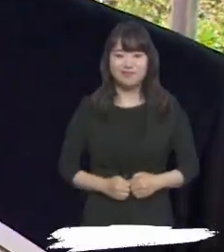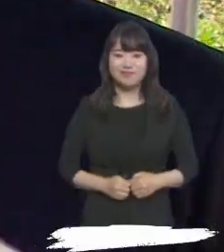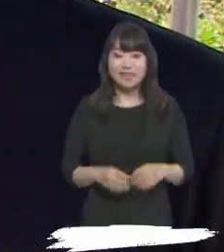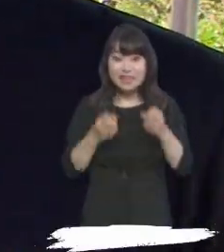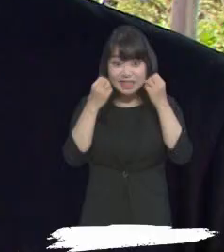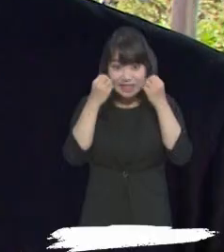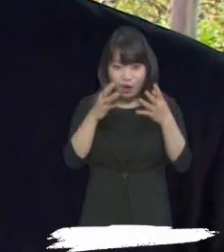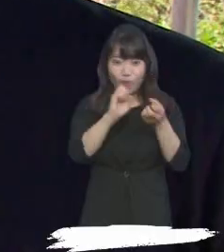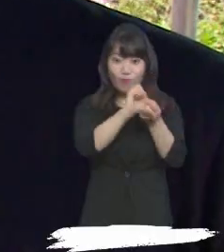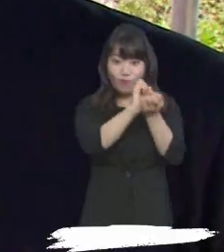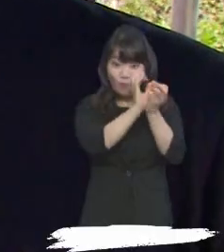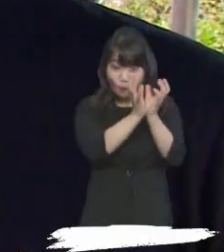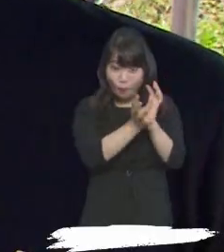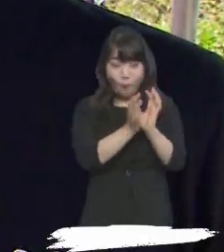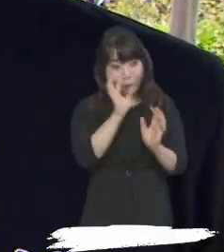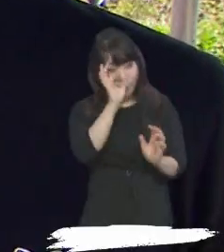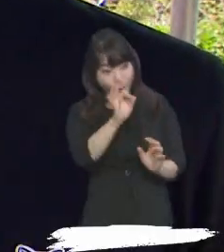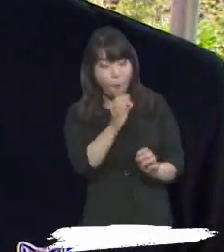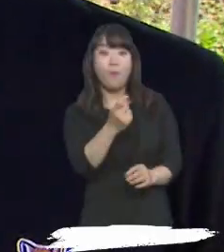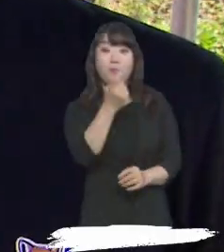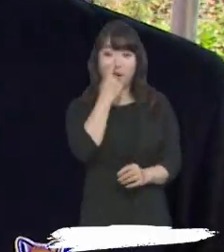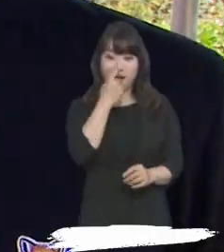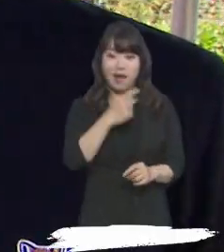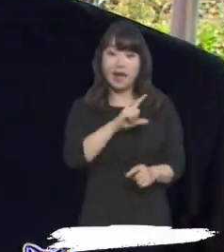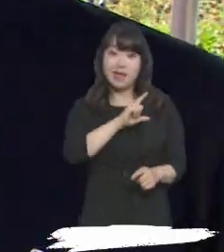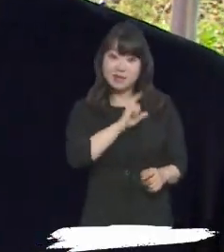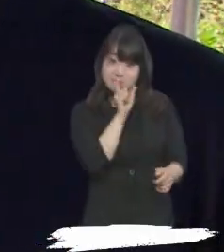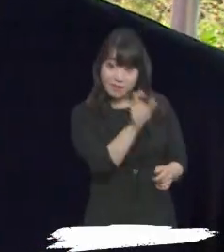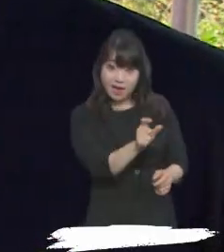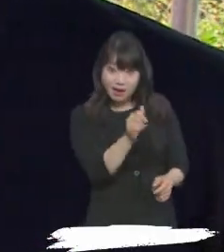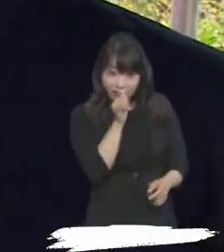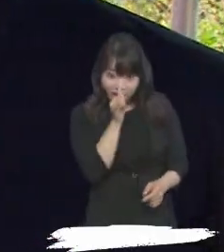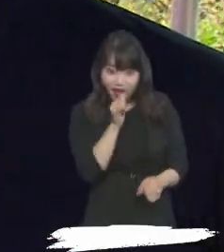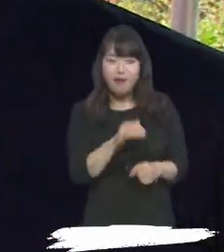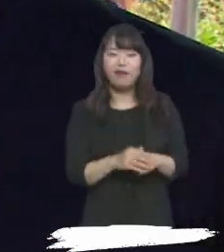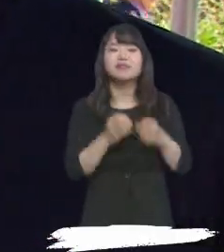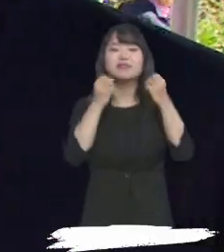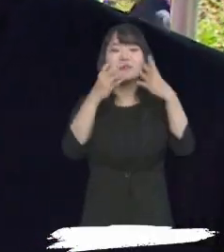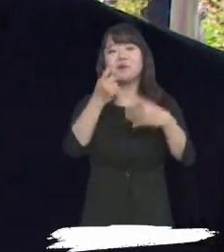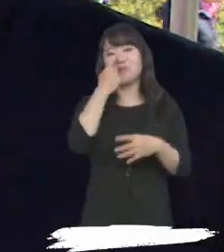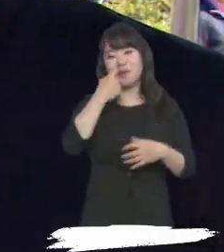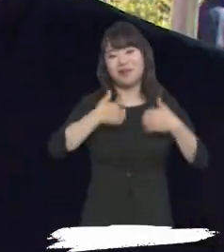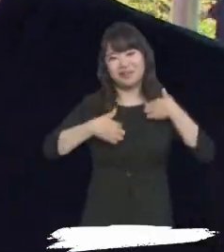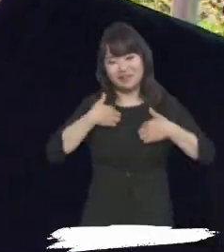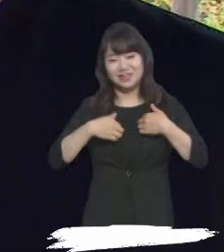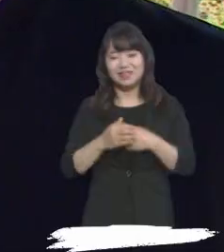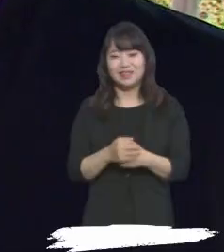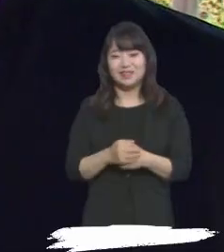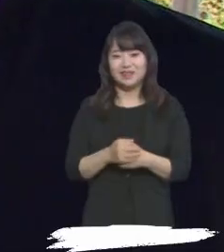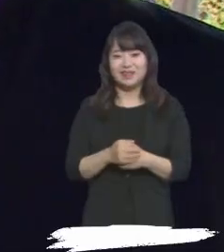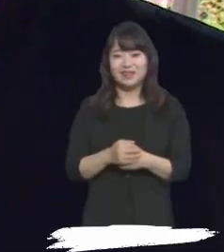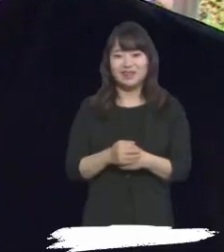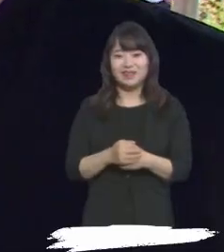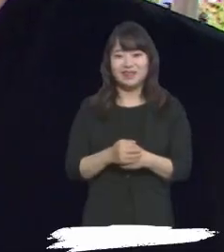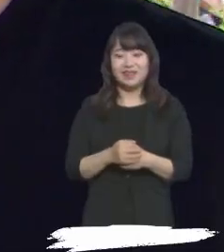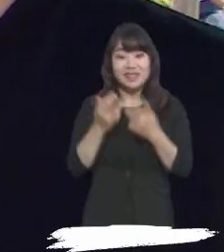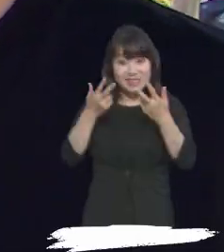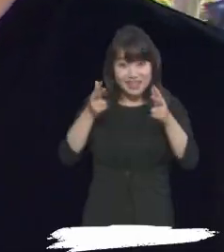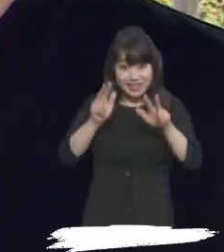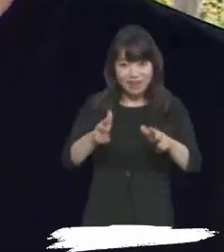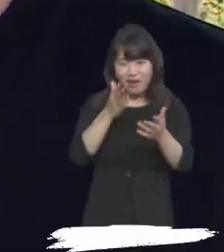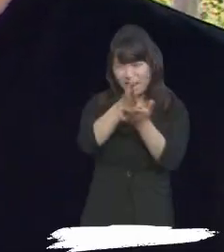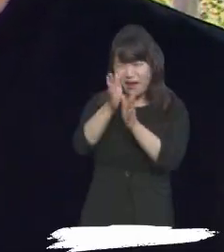새로운 꽃들도 좀 많이 알게 되고 이름도 써있어서 그런 걸 알게 돼서 좋고 또